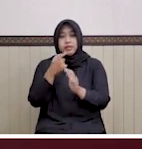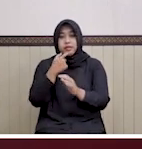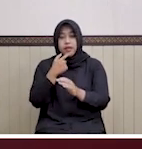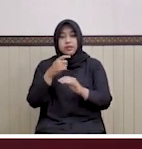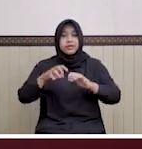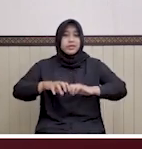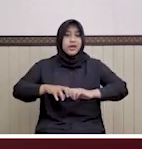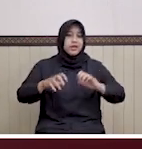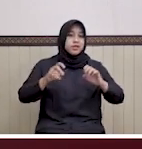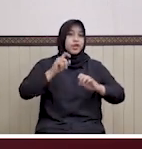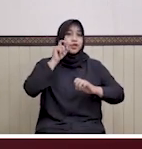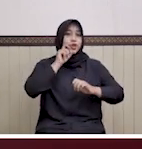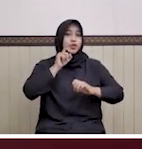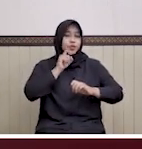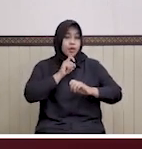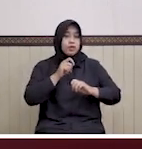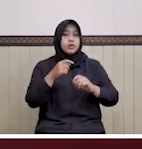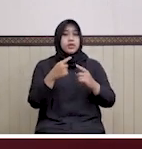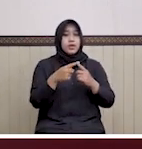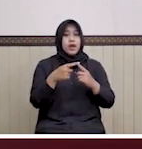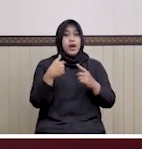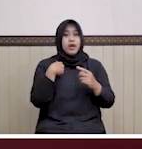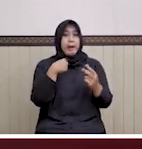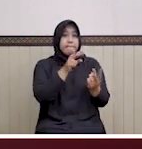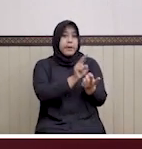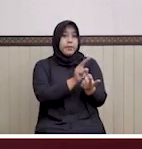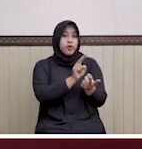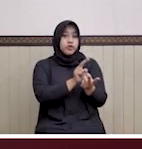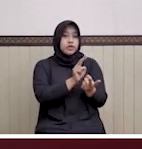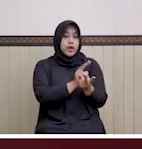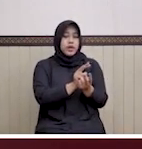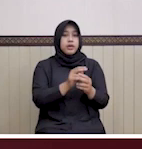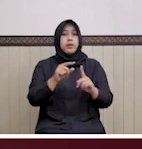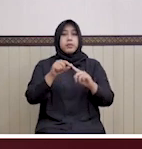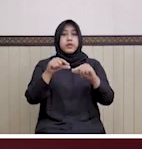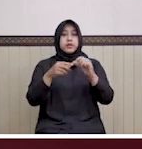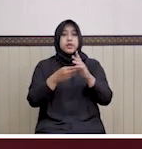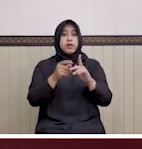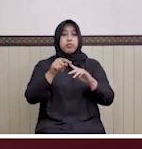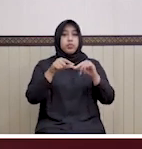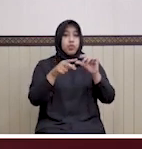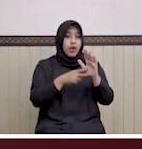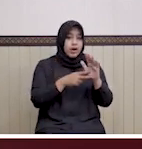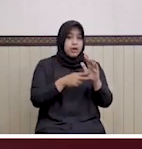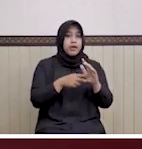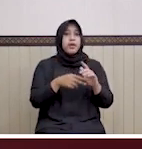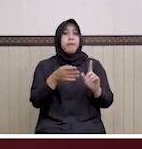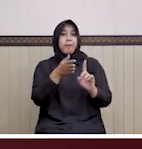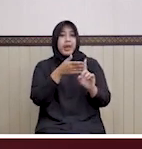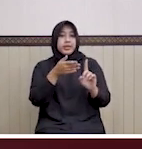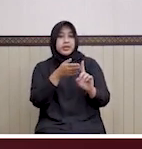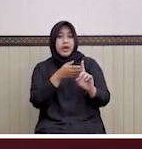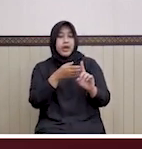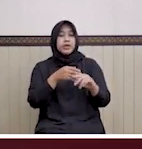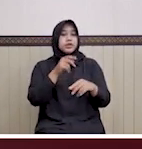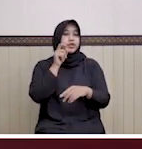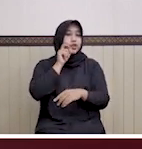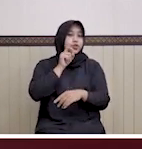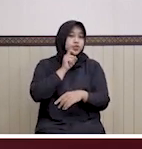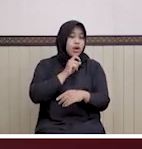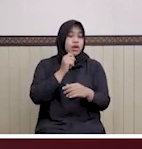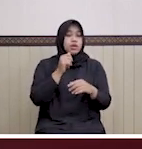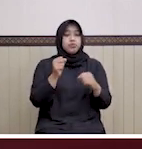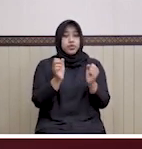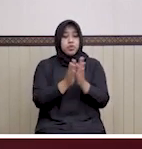yang didalamnya itu ada pemerkosaan pencabulan dan pelecehan seksual warga jadi memang khasnya